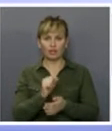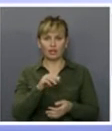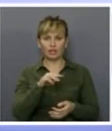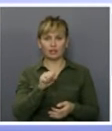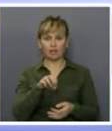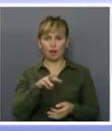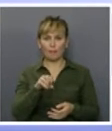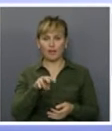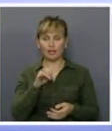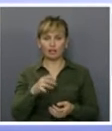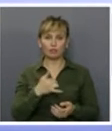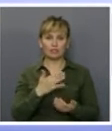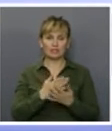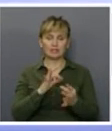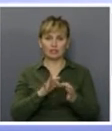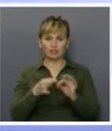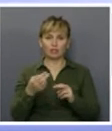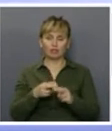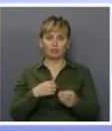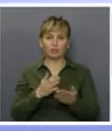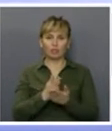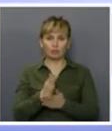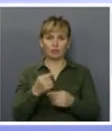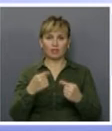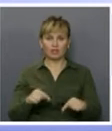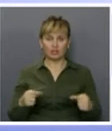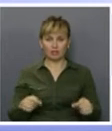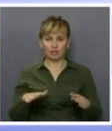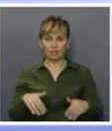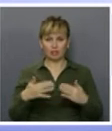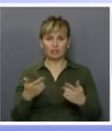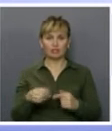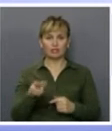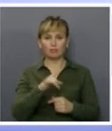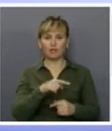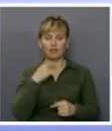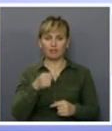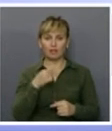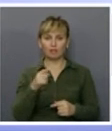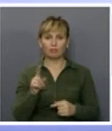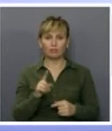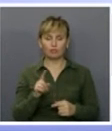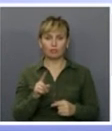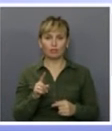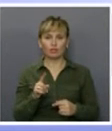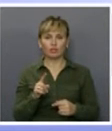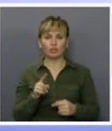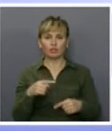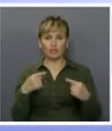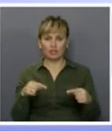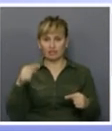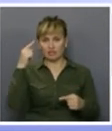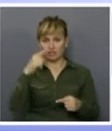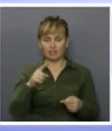есть секретариат торговли, которому мы направляем те или иные предложения, где мы говорим о том, что, допустим, та или иная